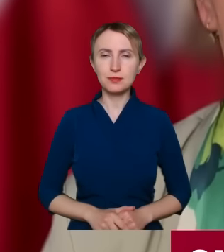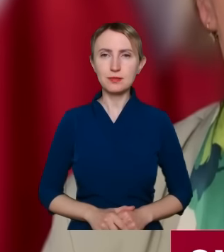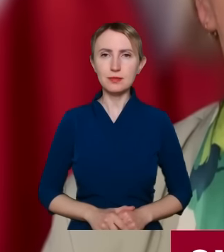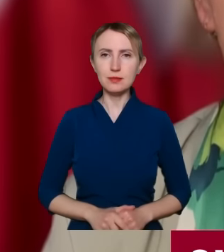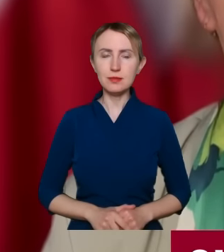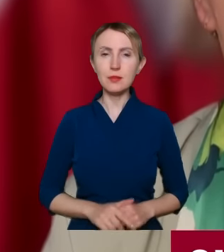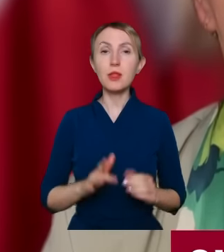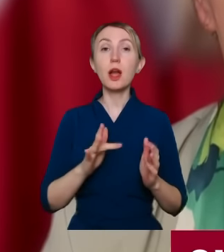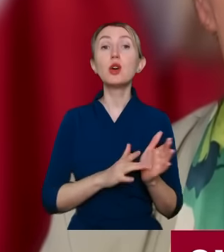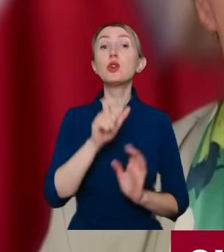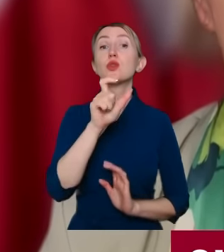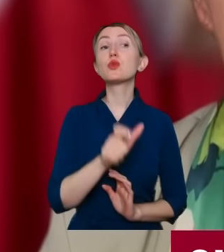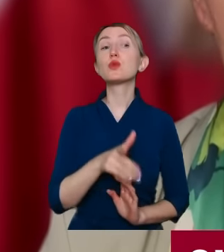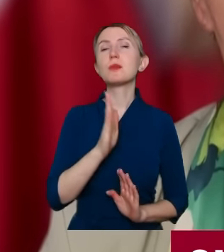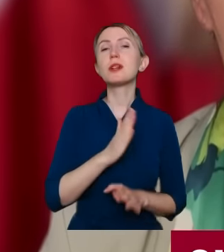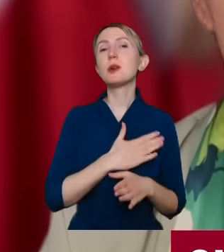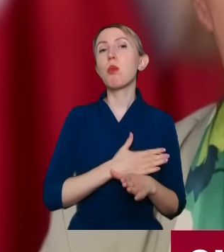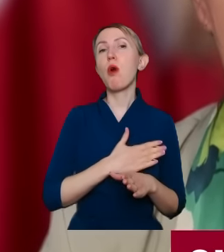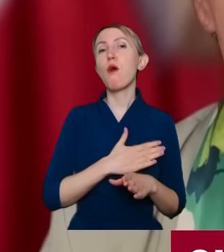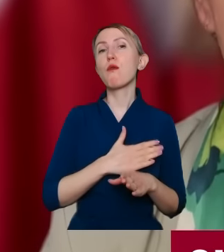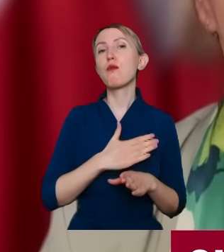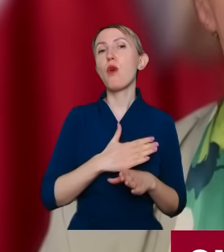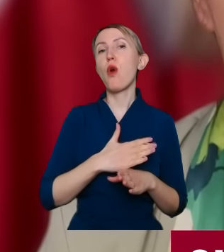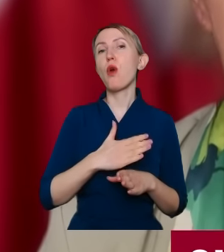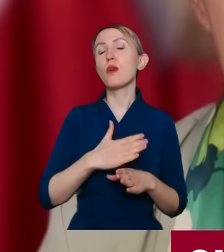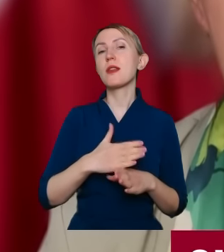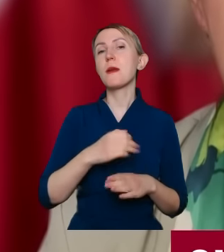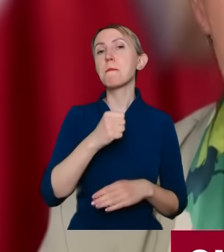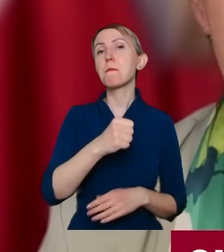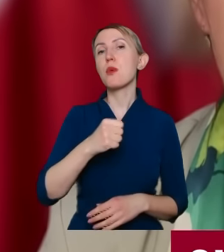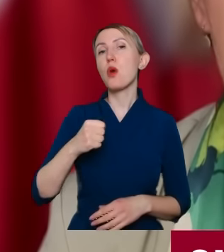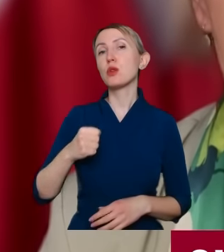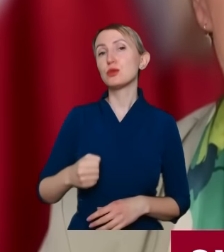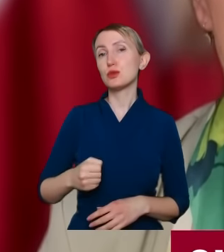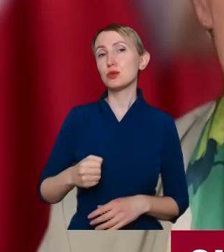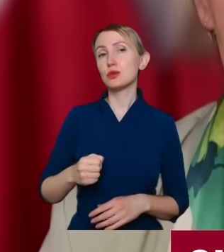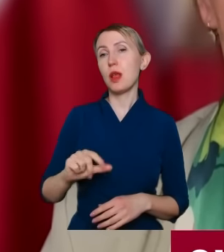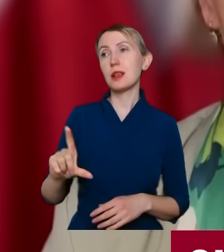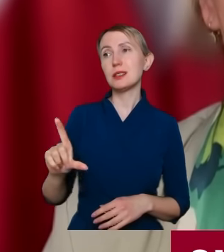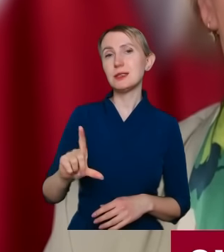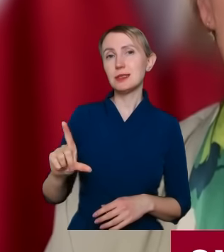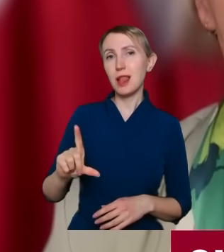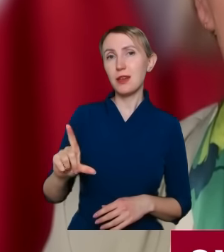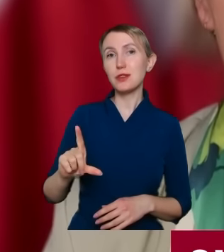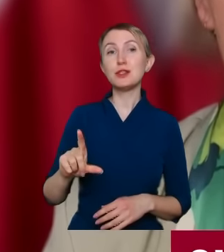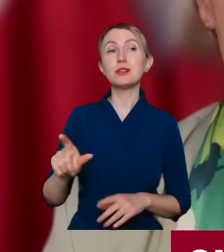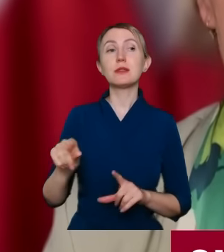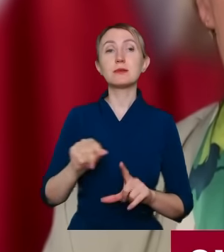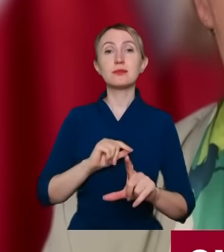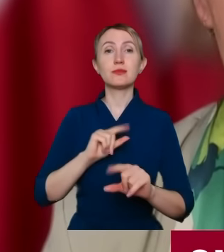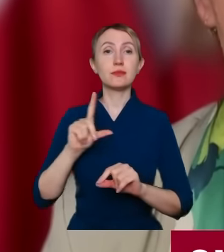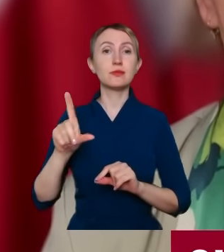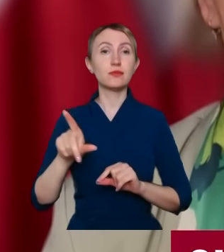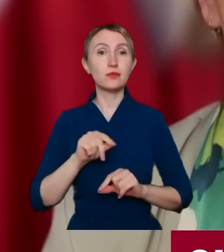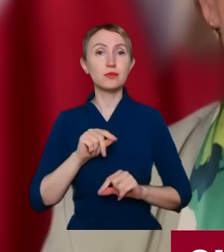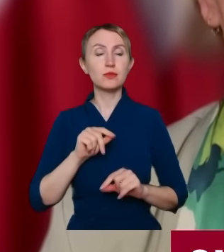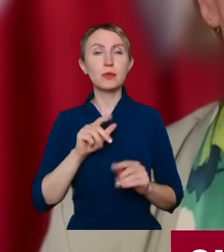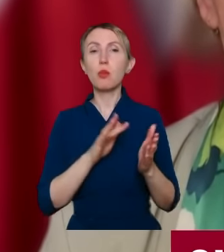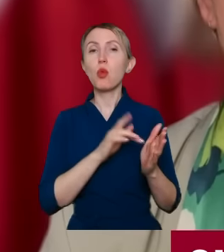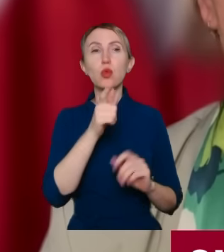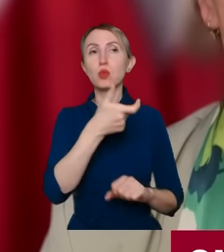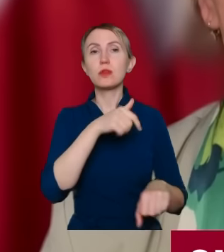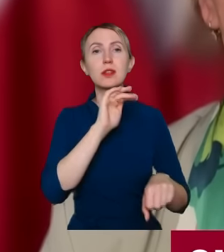Tusk będzie powoli wciągał posłów i z lewicy Przecież on na przykład nie zgodził się